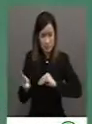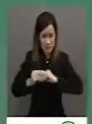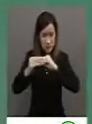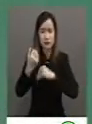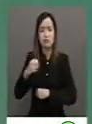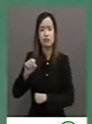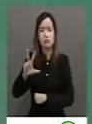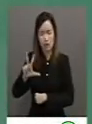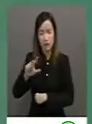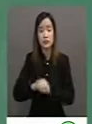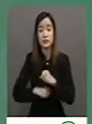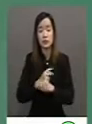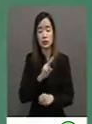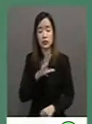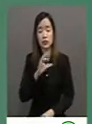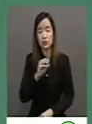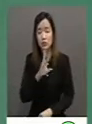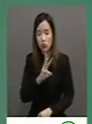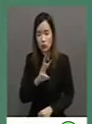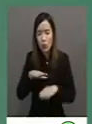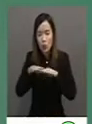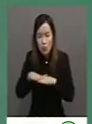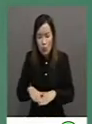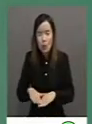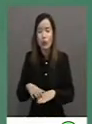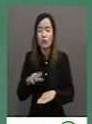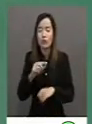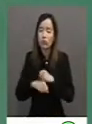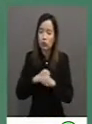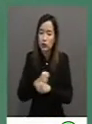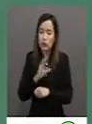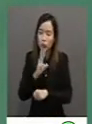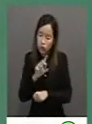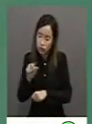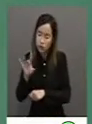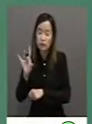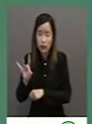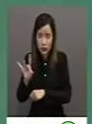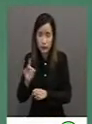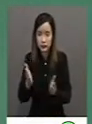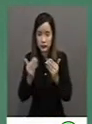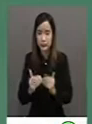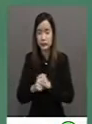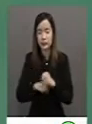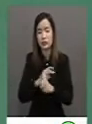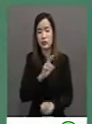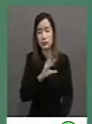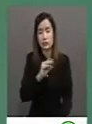ปี2556ตายลดลงเหลือปีละ 6-8 ตัวถัดมาปี2558